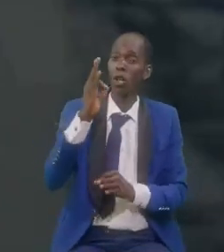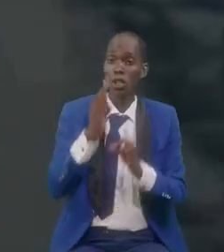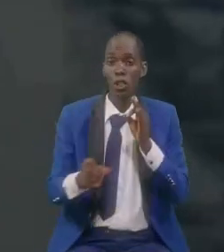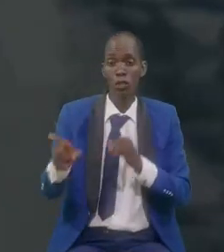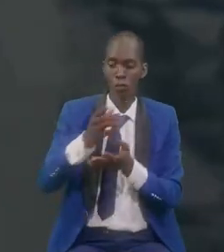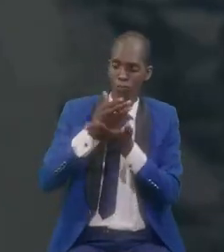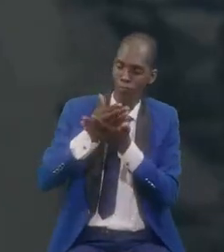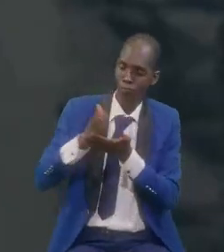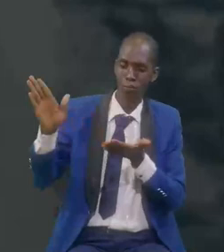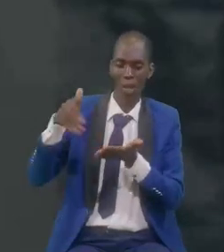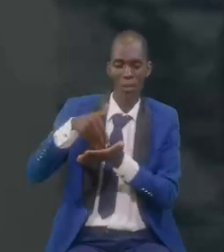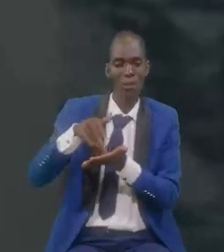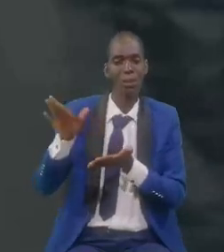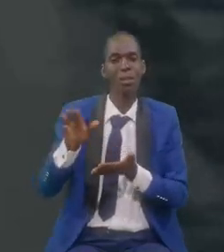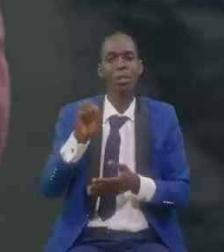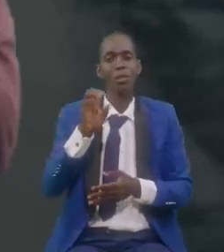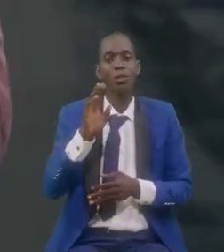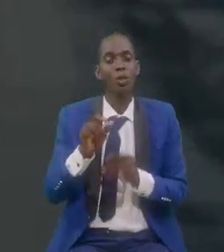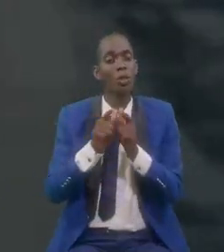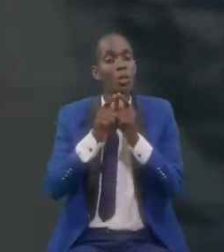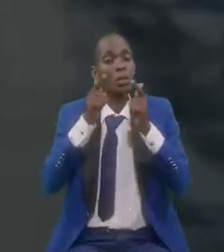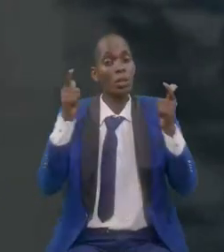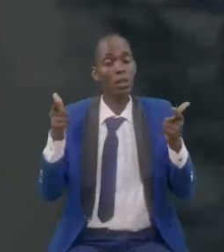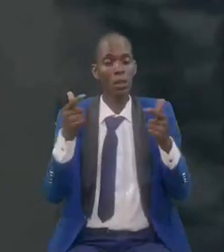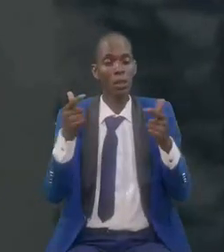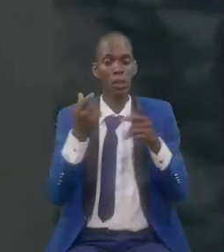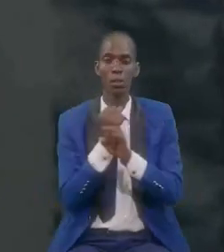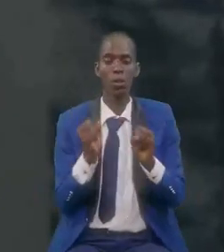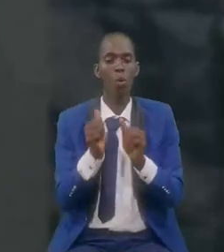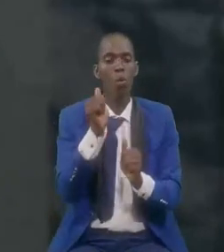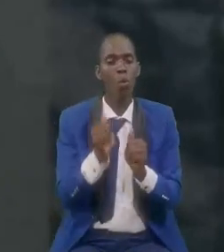vous rejetez un si grand salut